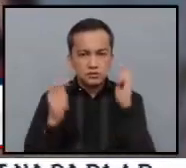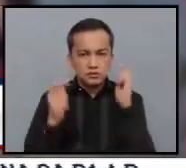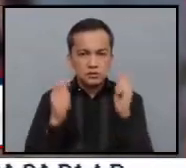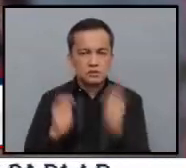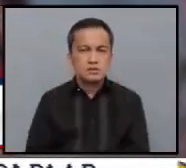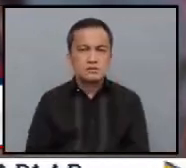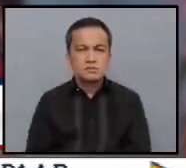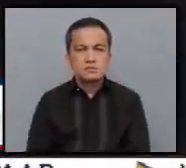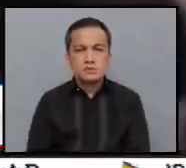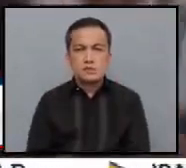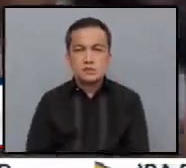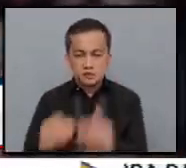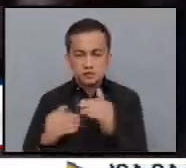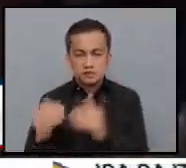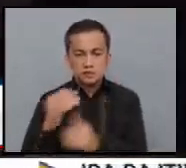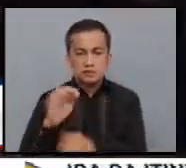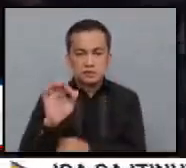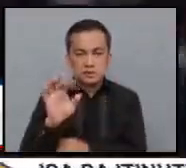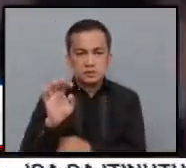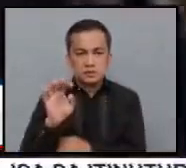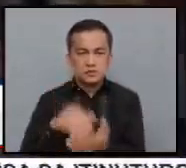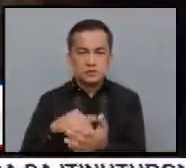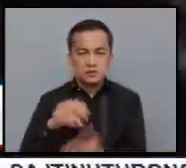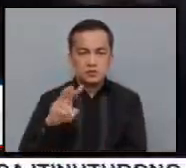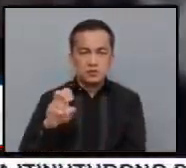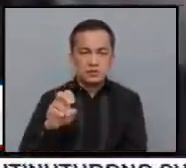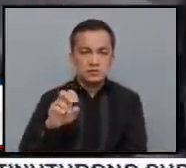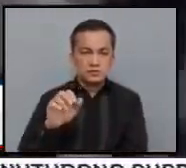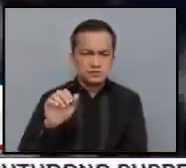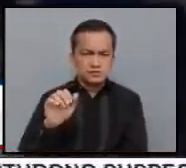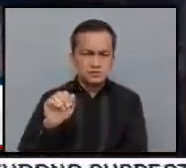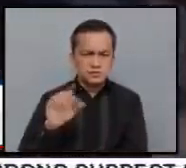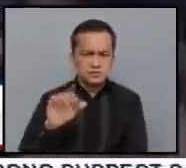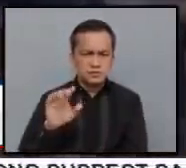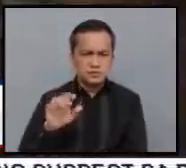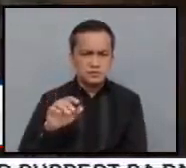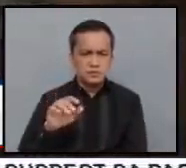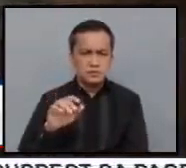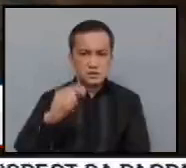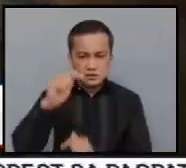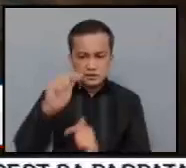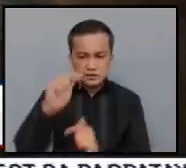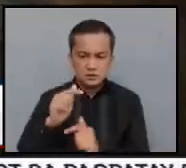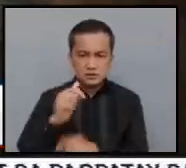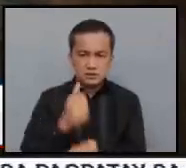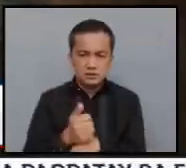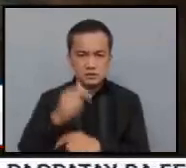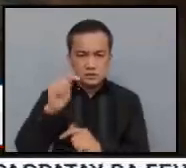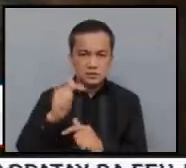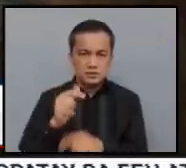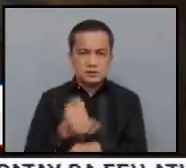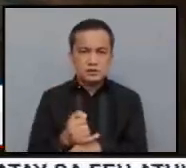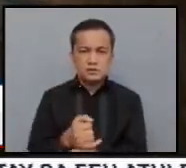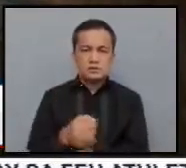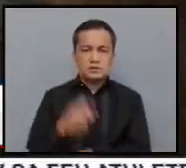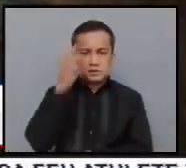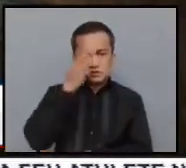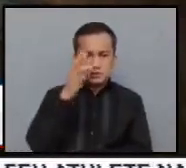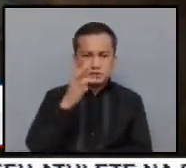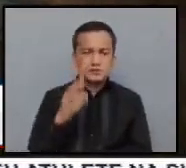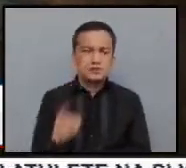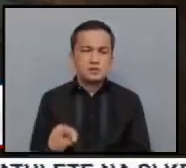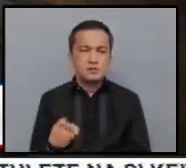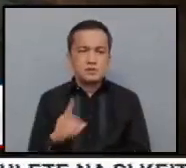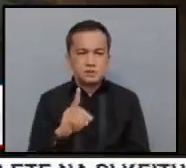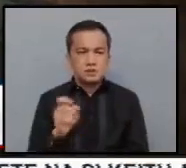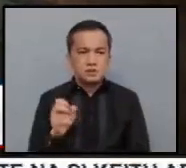Lagpas yan sa 19,250 na itinakdang carrying capacity ng isla. Ikinaalarma ito ni Department of Environment and